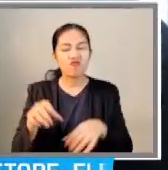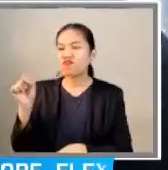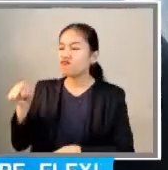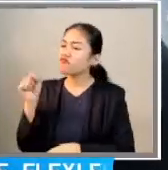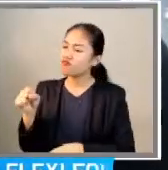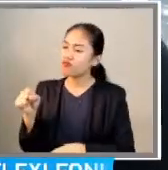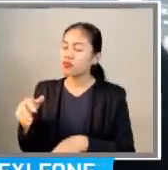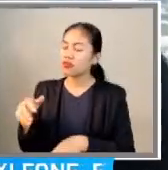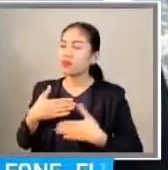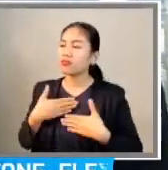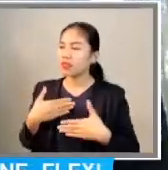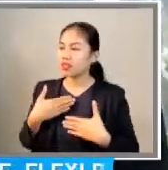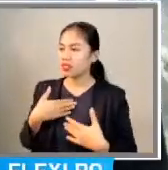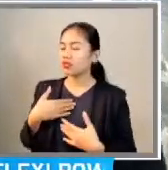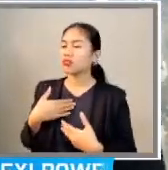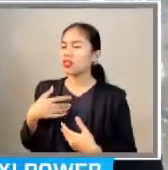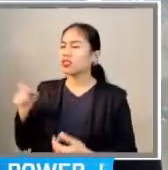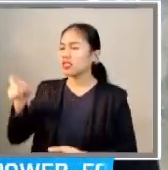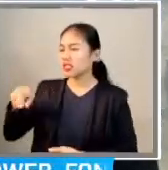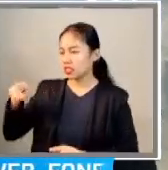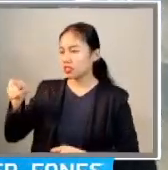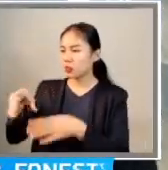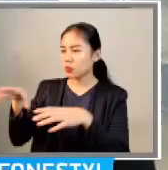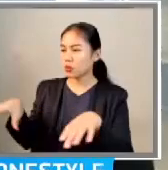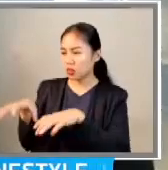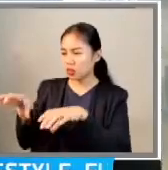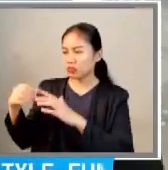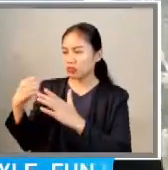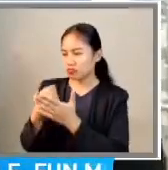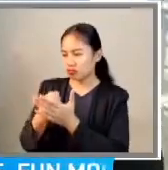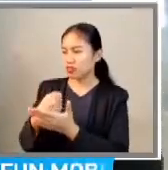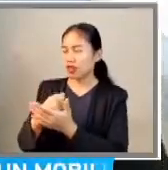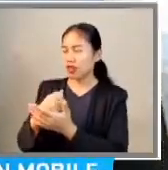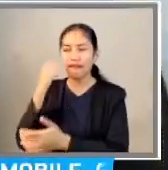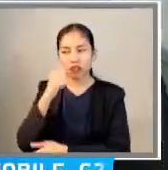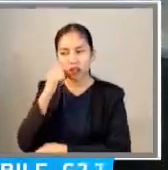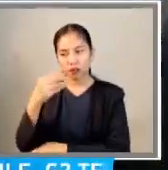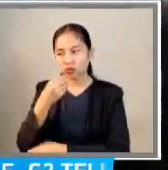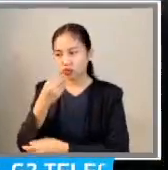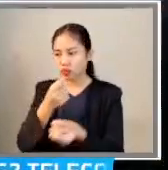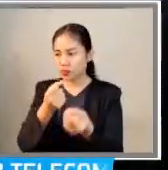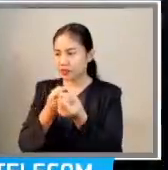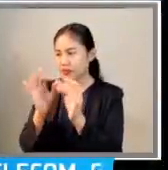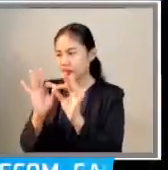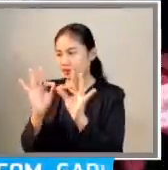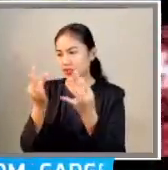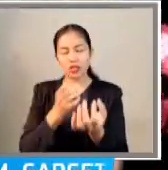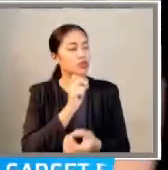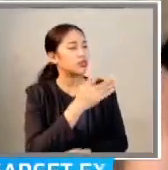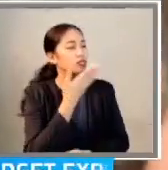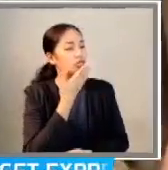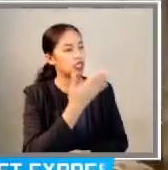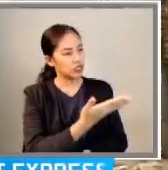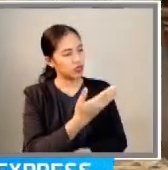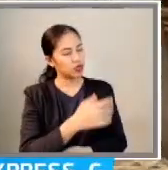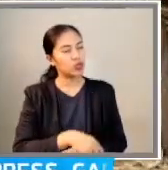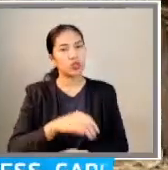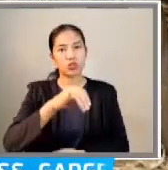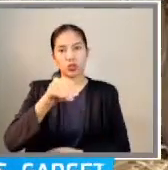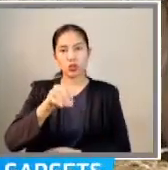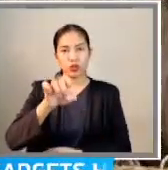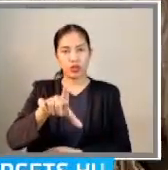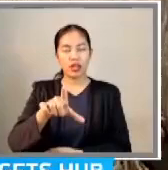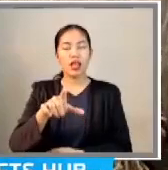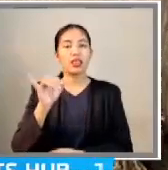natin magtrabaho para pumita din may makain po sa pangarap. Okay. Maraming salamat sa iyo, Joel Fernando. Yan muna ang latest mula dito sa